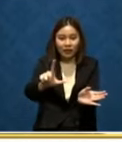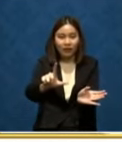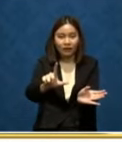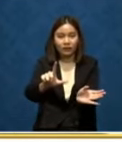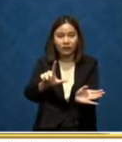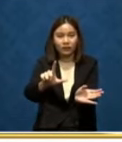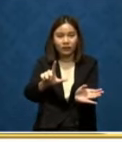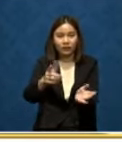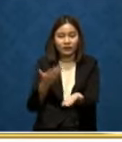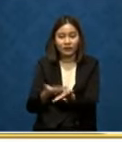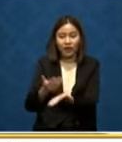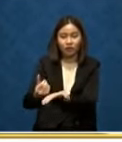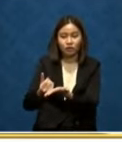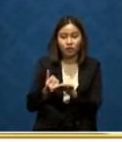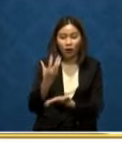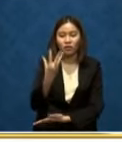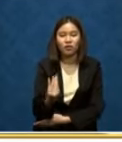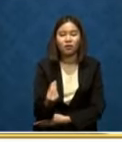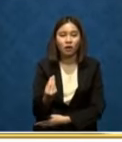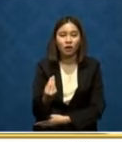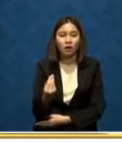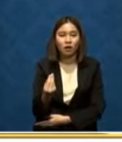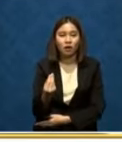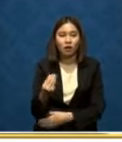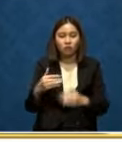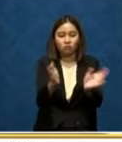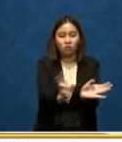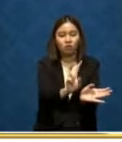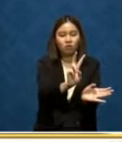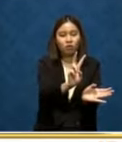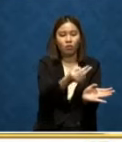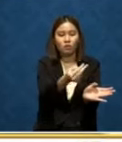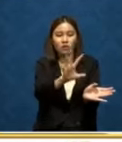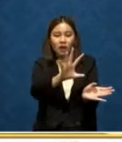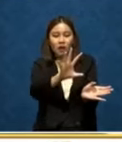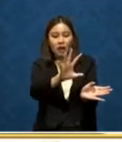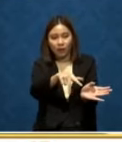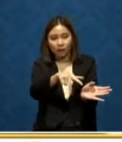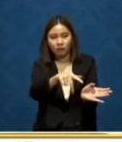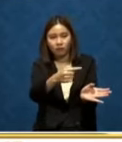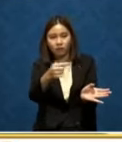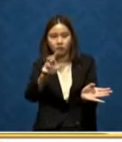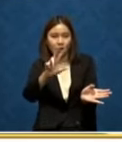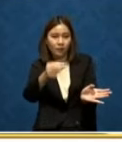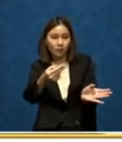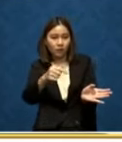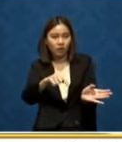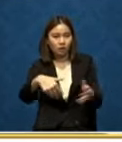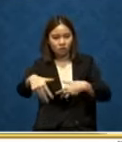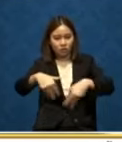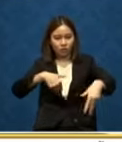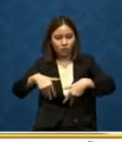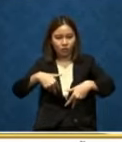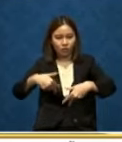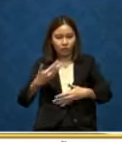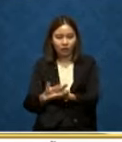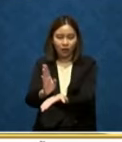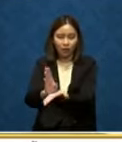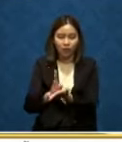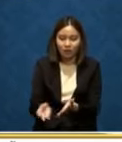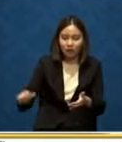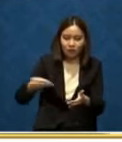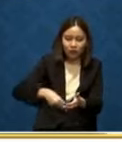ด้วยรับเงินอุดหนุนเนี่ยเหลือแค่บ่อละ25,000บาทถึง 50,000บาทพี่น้องประชาชนก็ไปลงขันกันมาครับสุด